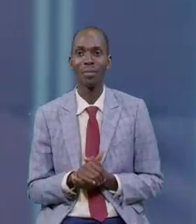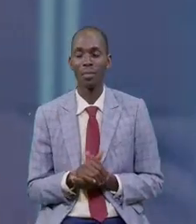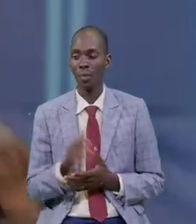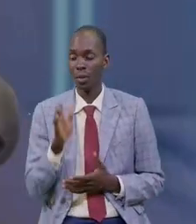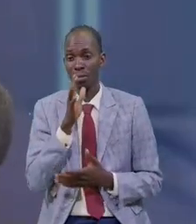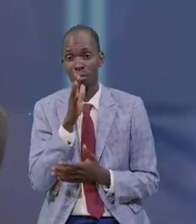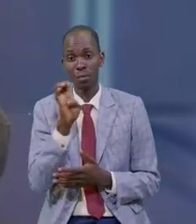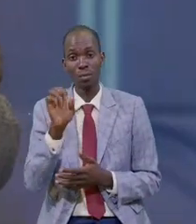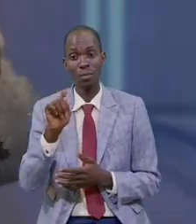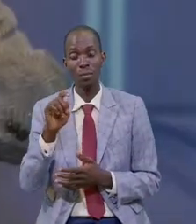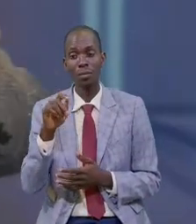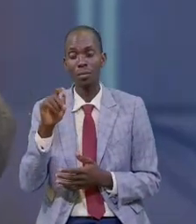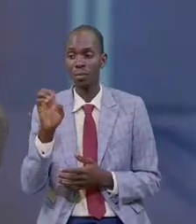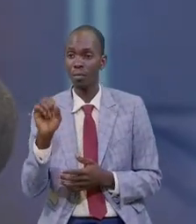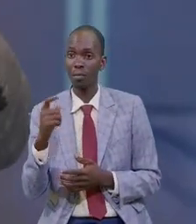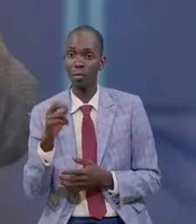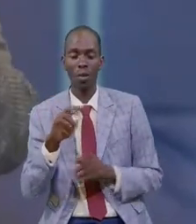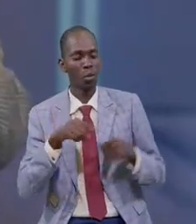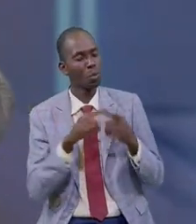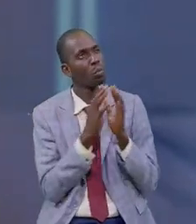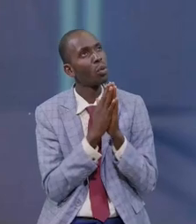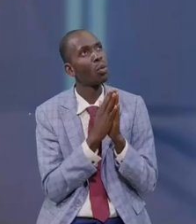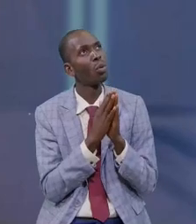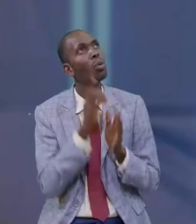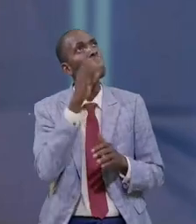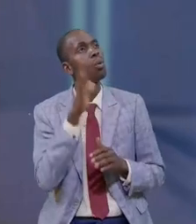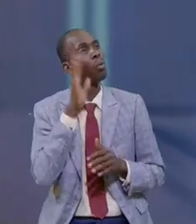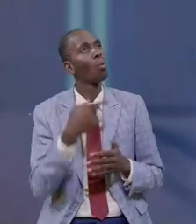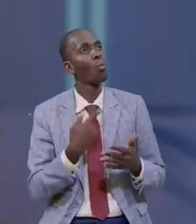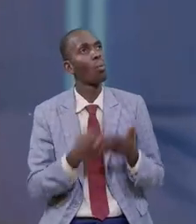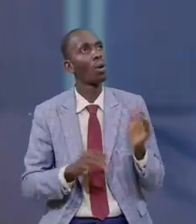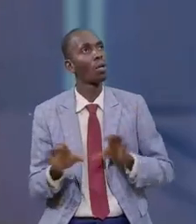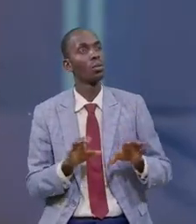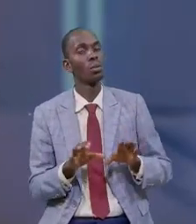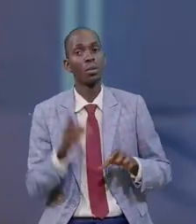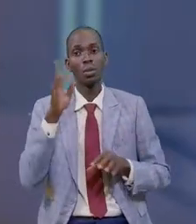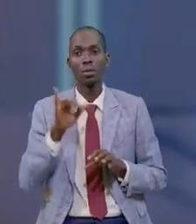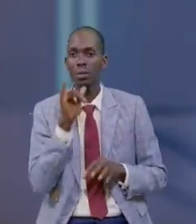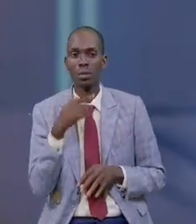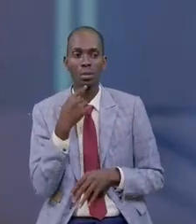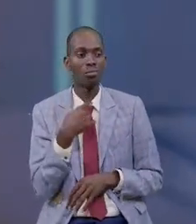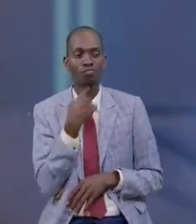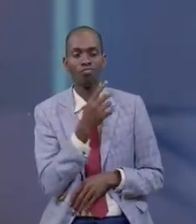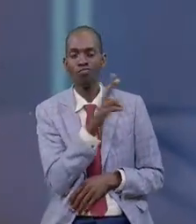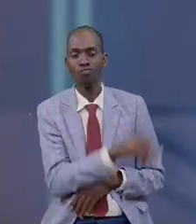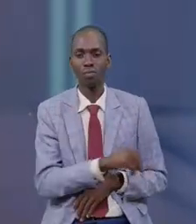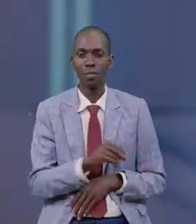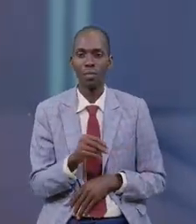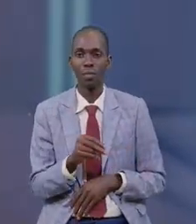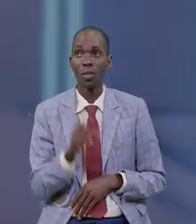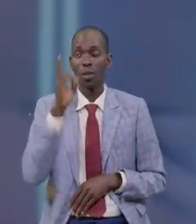elle est allé prier seigneur qu'est-ce que je vais faire Dieu n'a pas dit dis-lui non